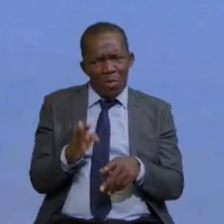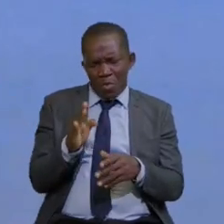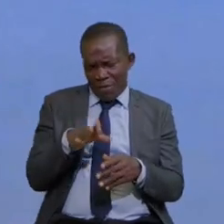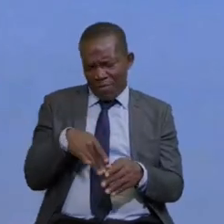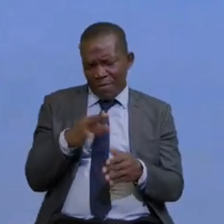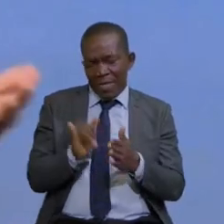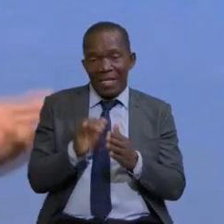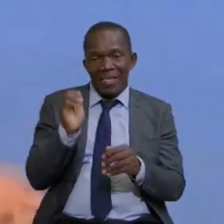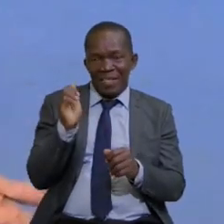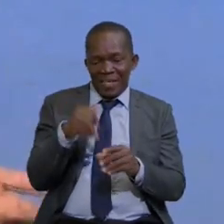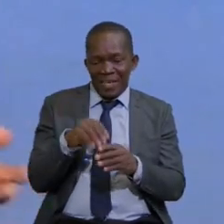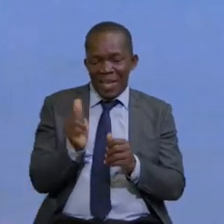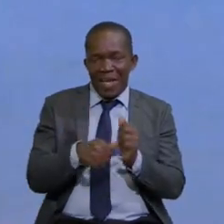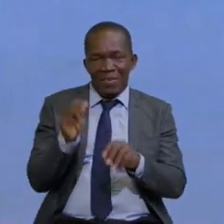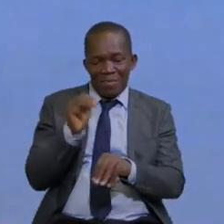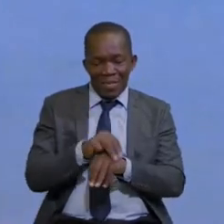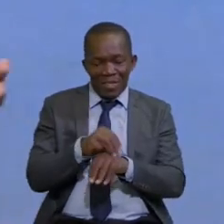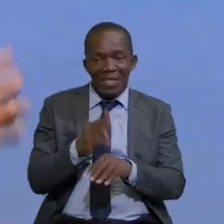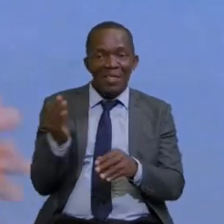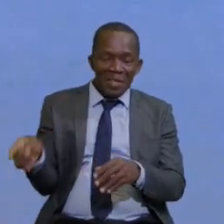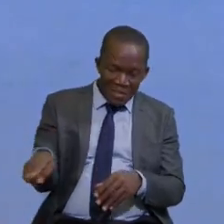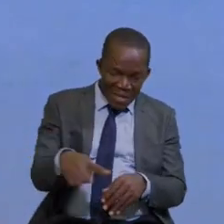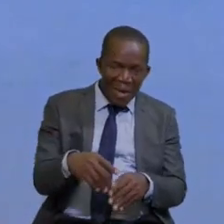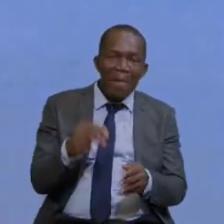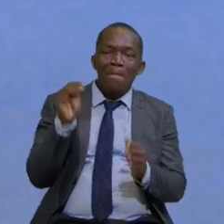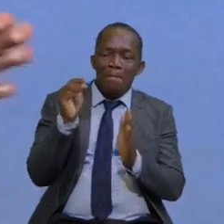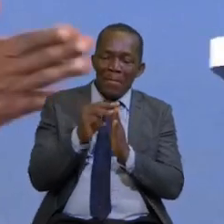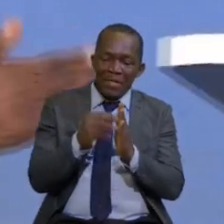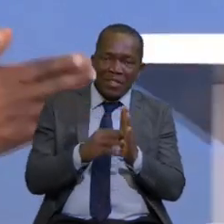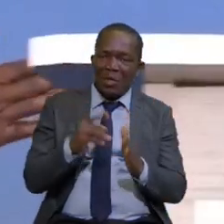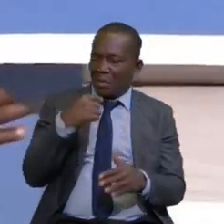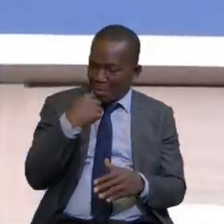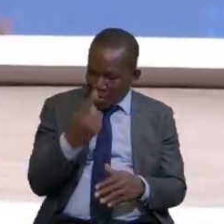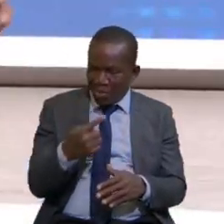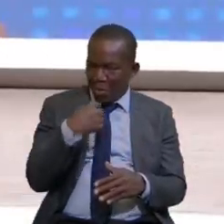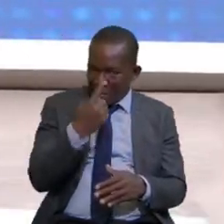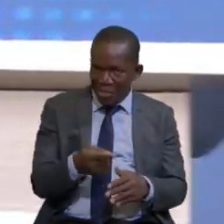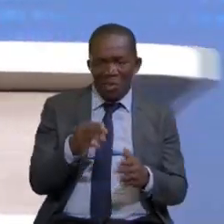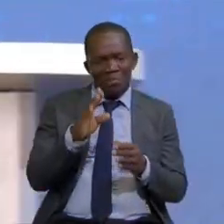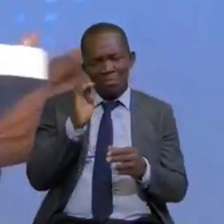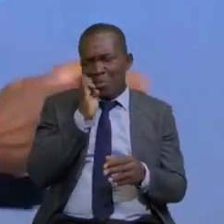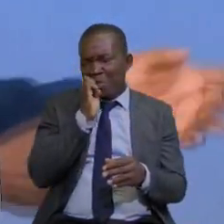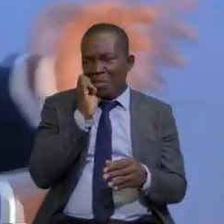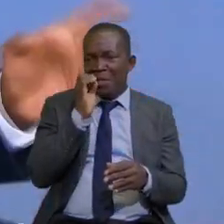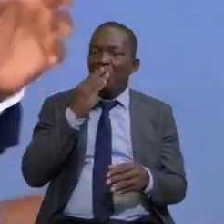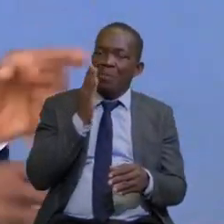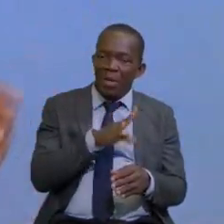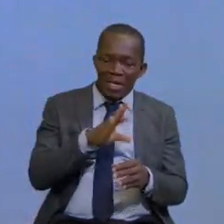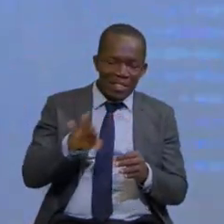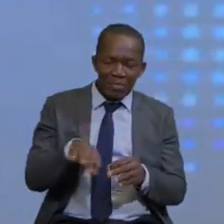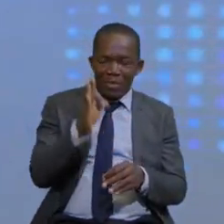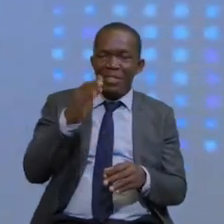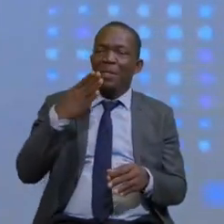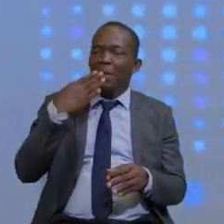mentionner le diable, ils doivent mentionner Satan, ils doivent mentionner les mauvais esprits, ils doivent mentionner telle puissance, ils doivent mentionner